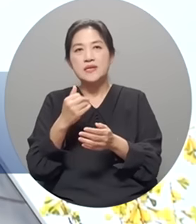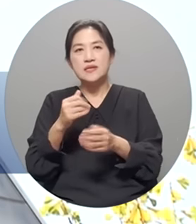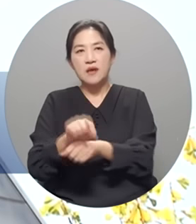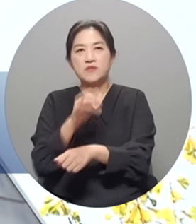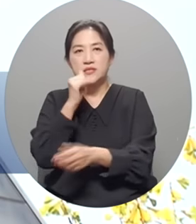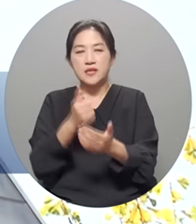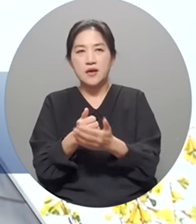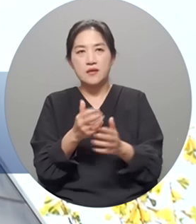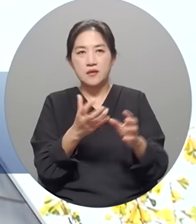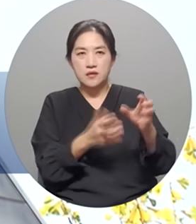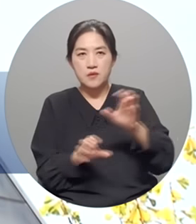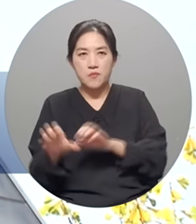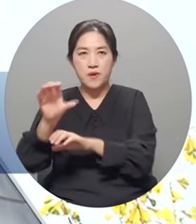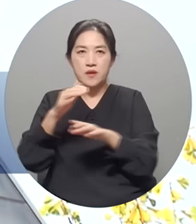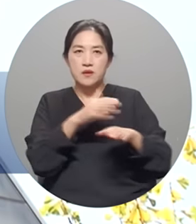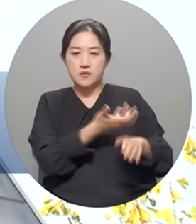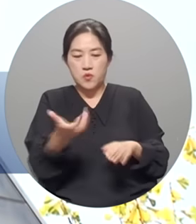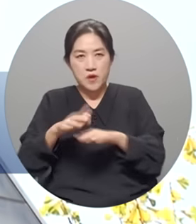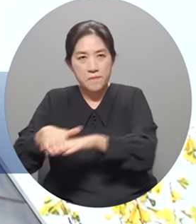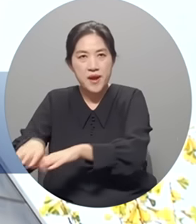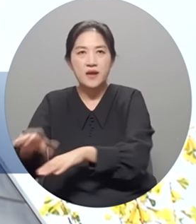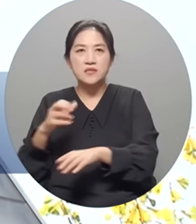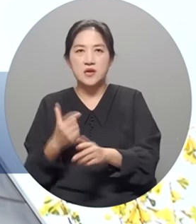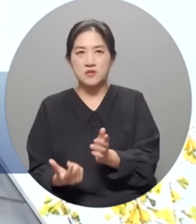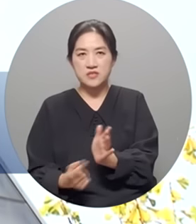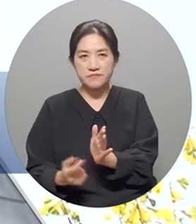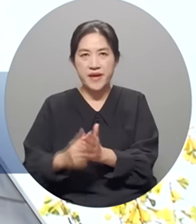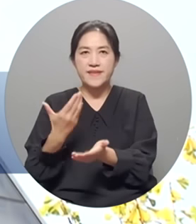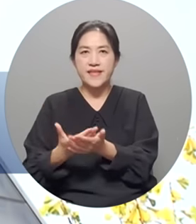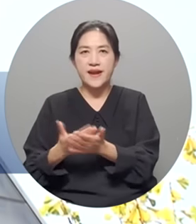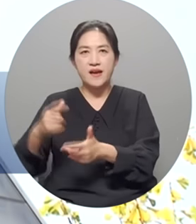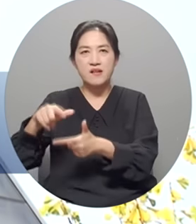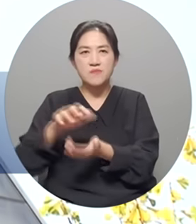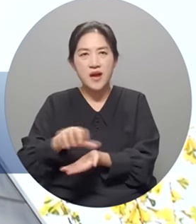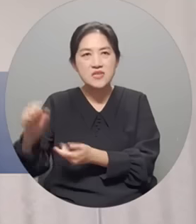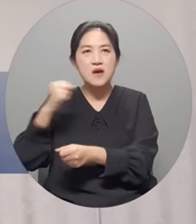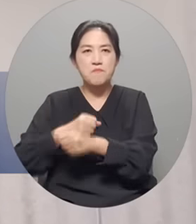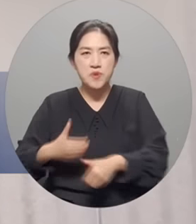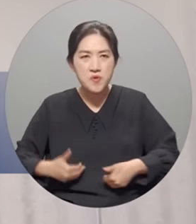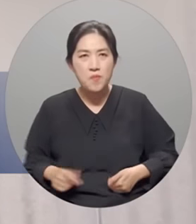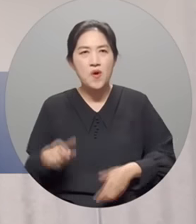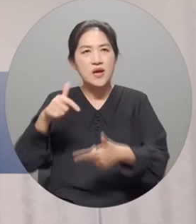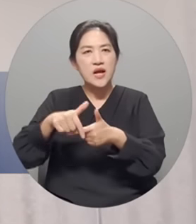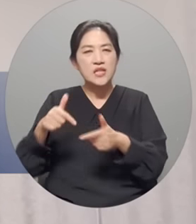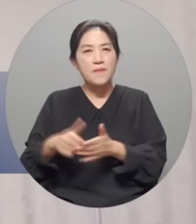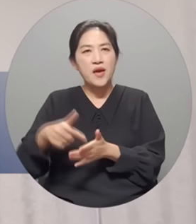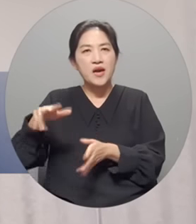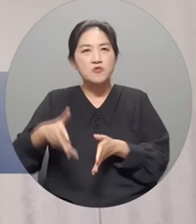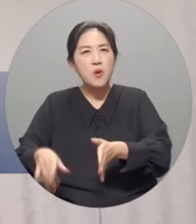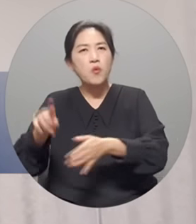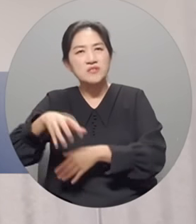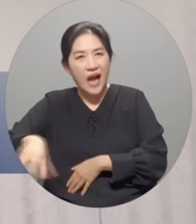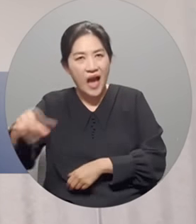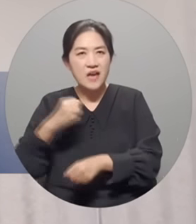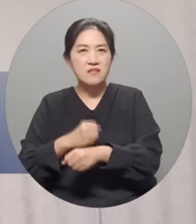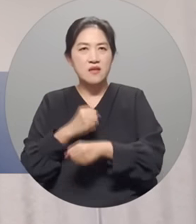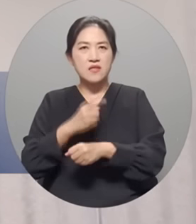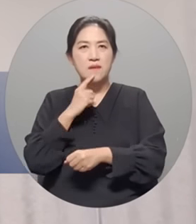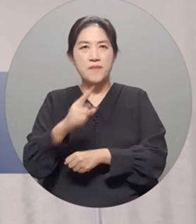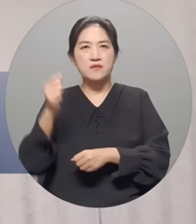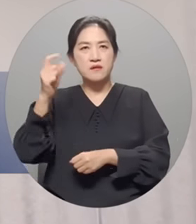같은 거 급히 좀 빨리빨리 해봐라 해달라. 강남으로 가지고 가야 된다. 뭐 또는 강남의 가로수길 어디로 가야 된다. 이런